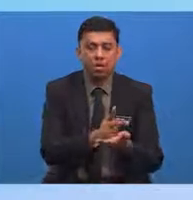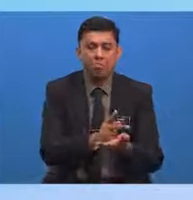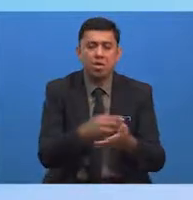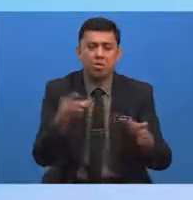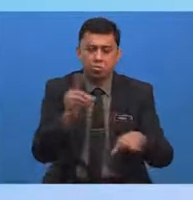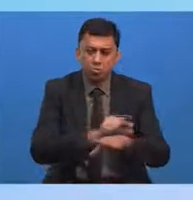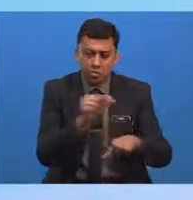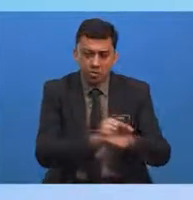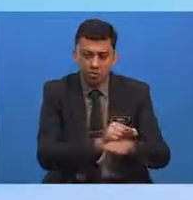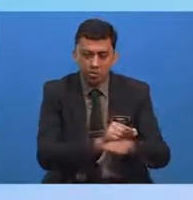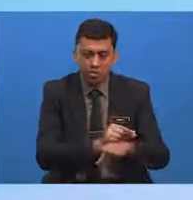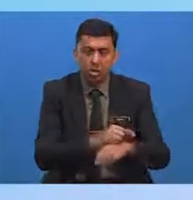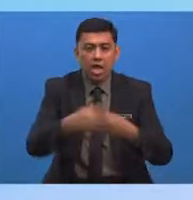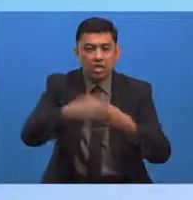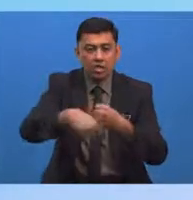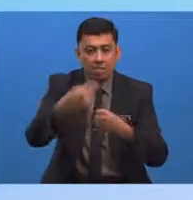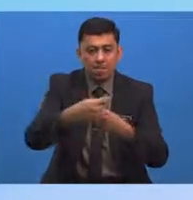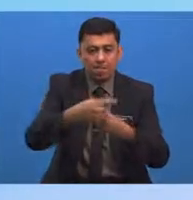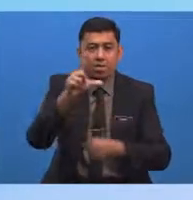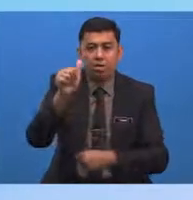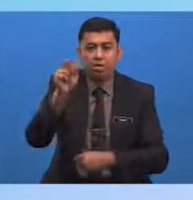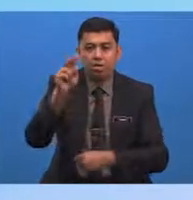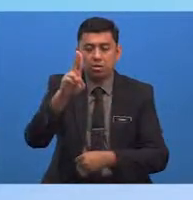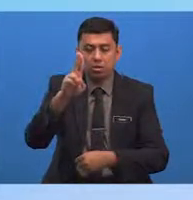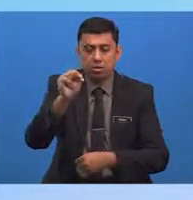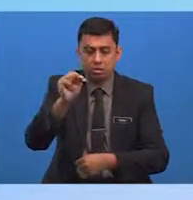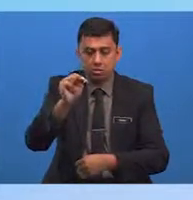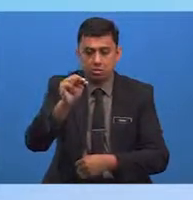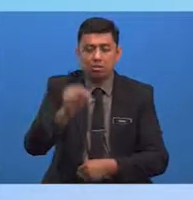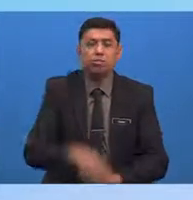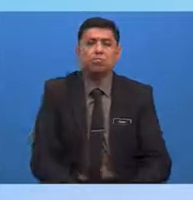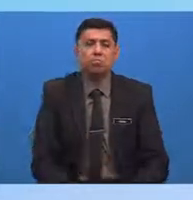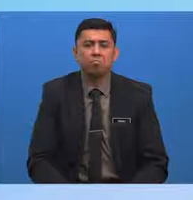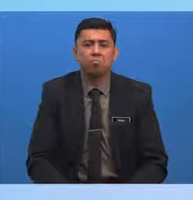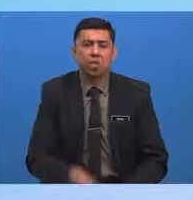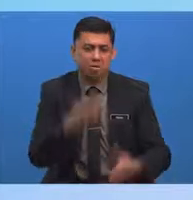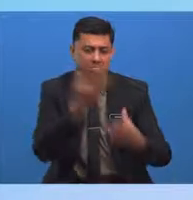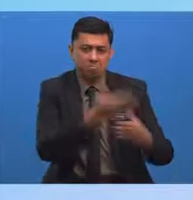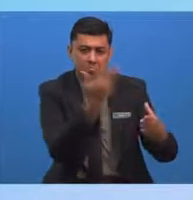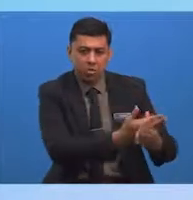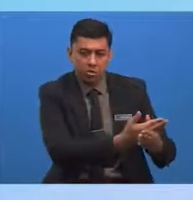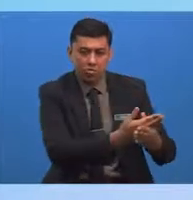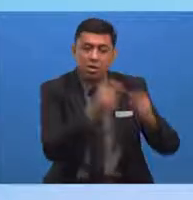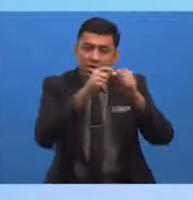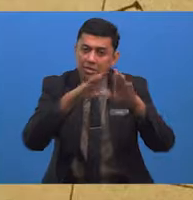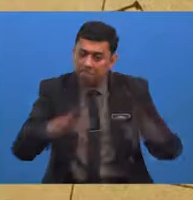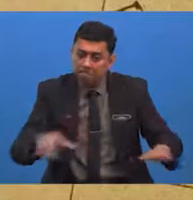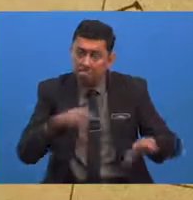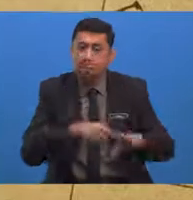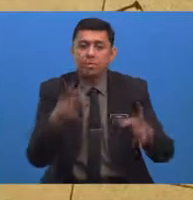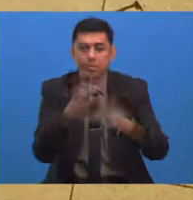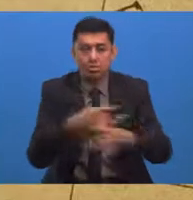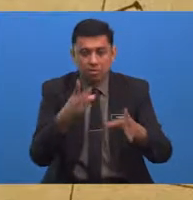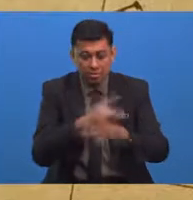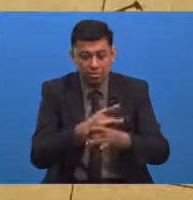digunakan bagi memerangi ancaman lanun yang mengganggu perdagangan dan ketenteraman di Sarawak.